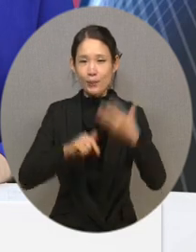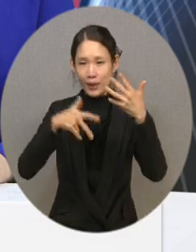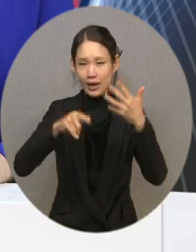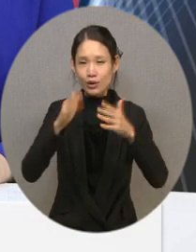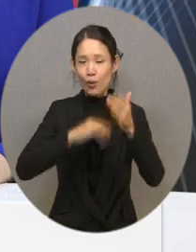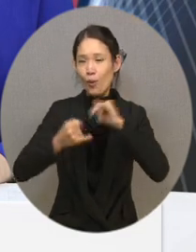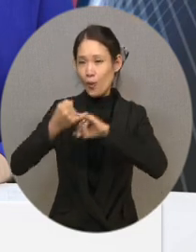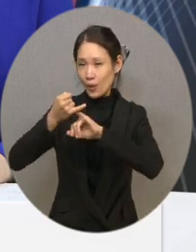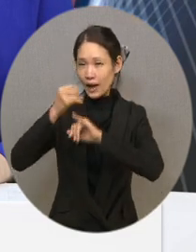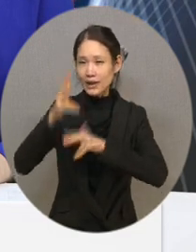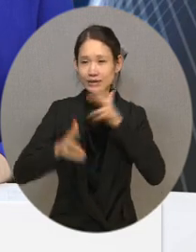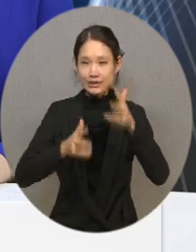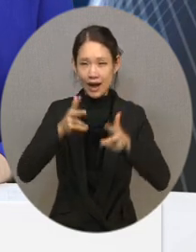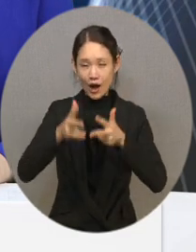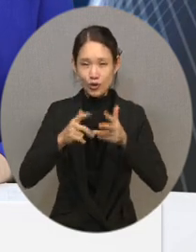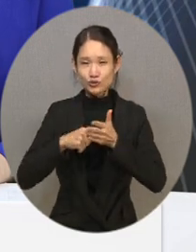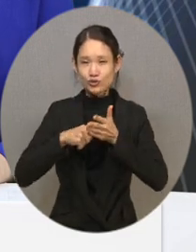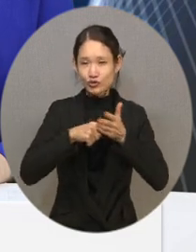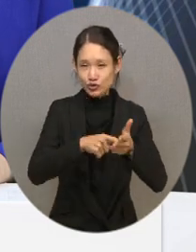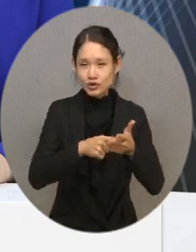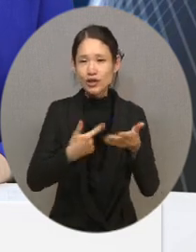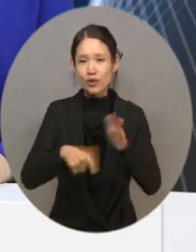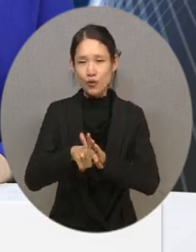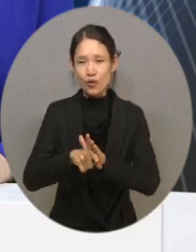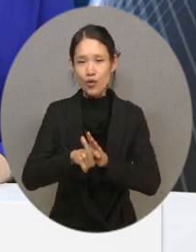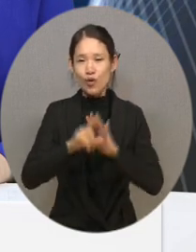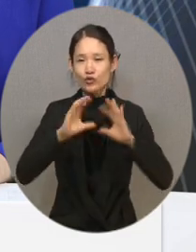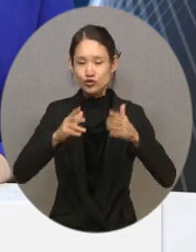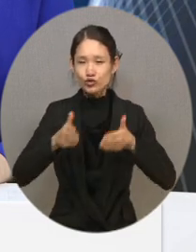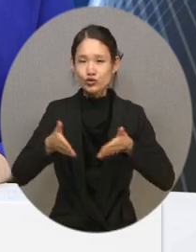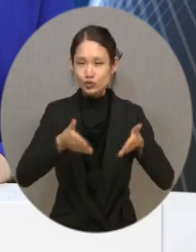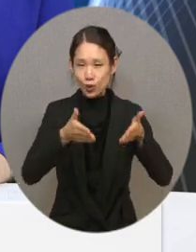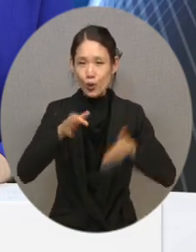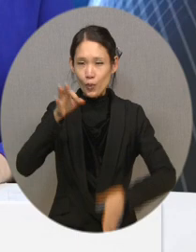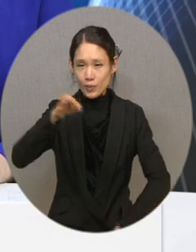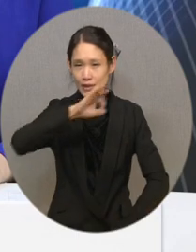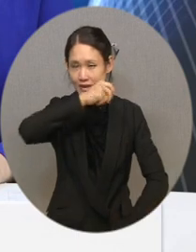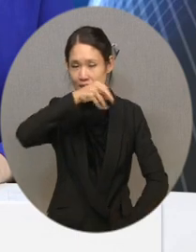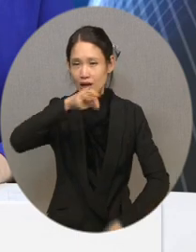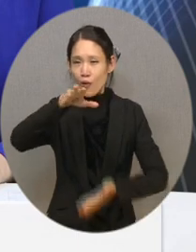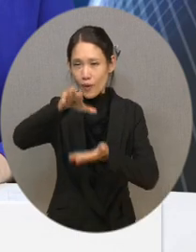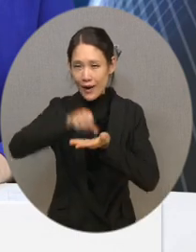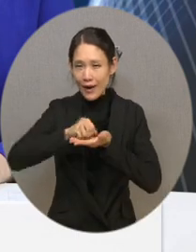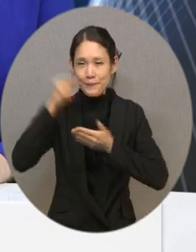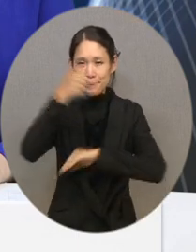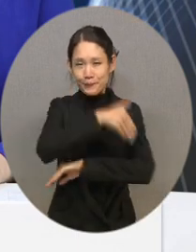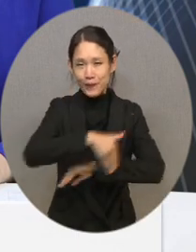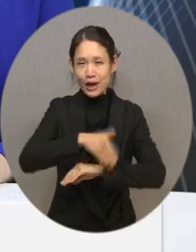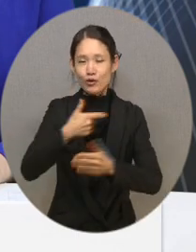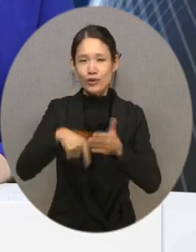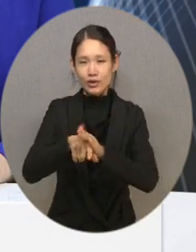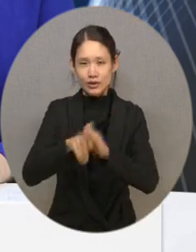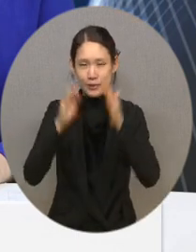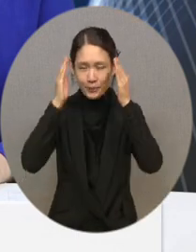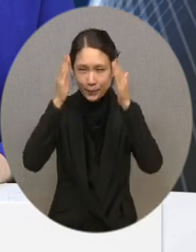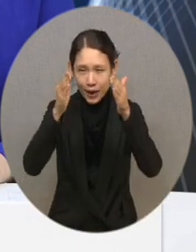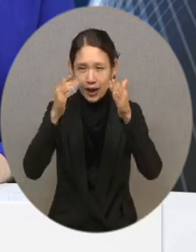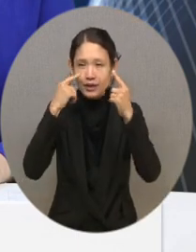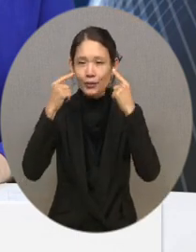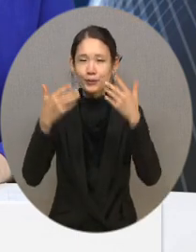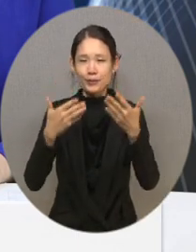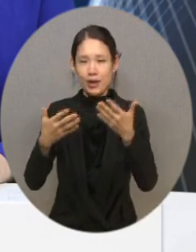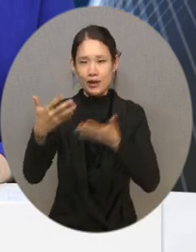사업을 추진하는 데 필요한 국도비 재원을 전략적으로 확보하기 위한 방향성을 공유하기 위해